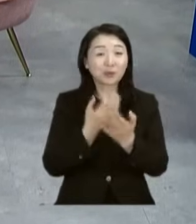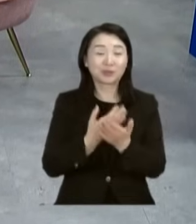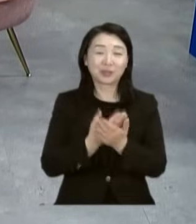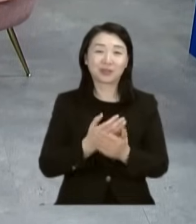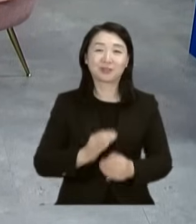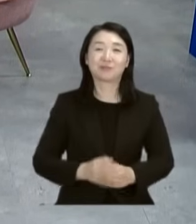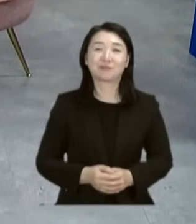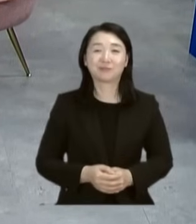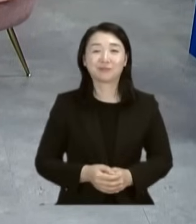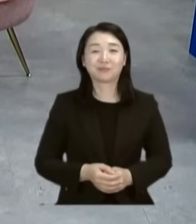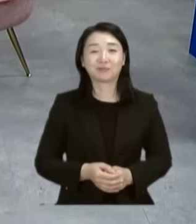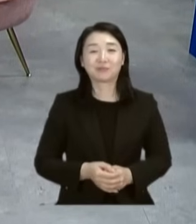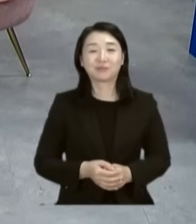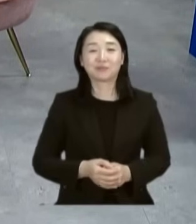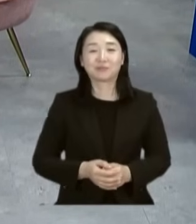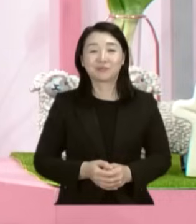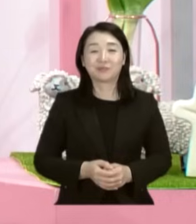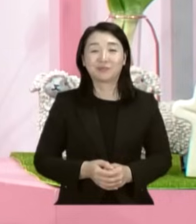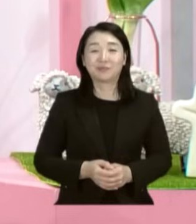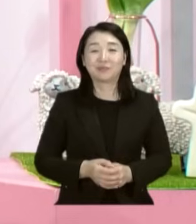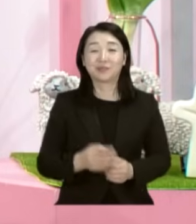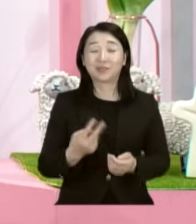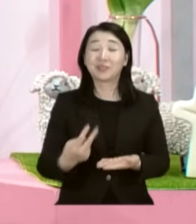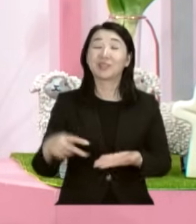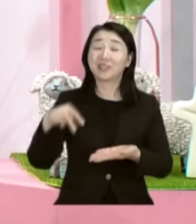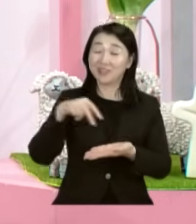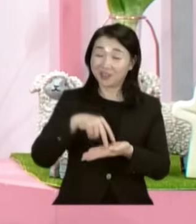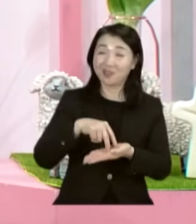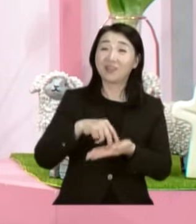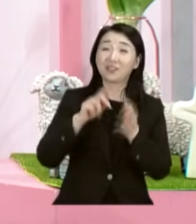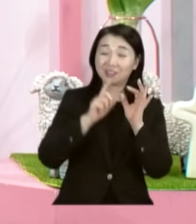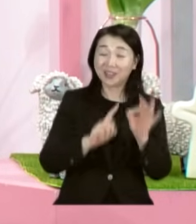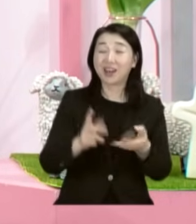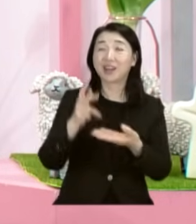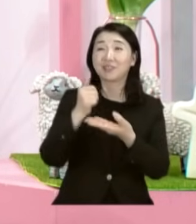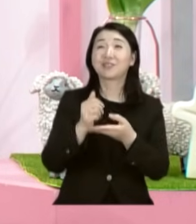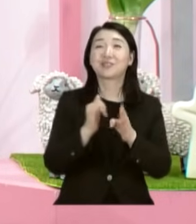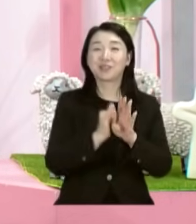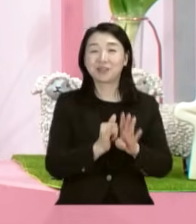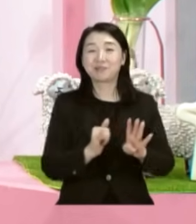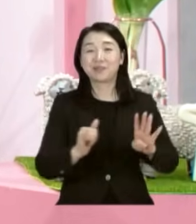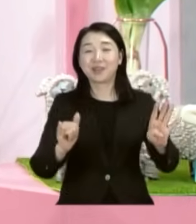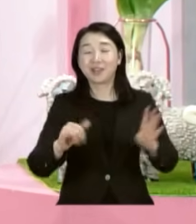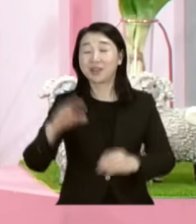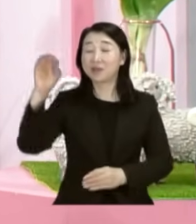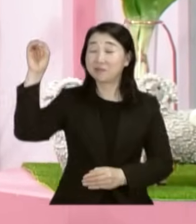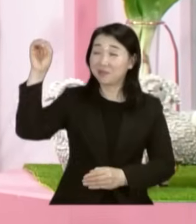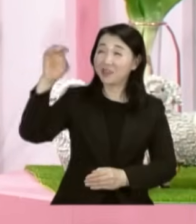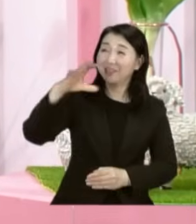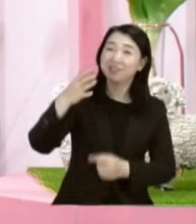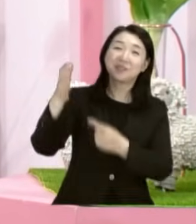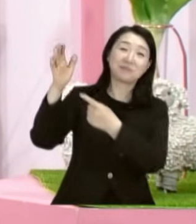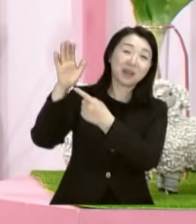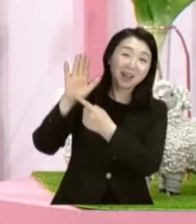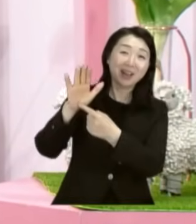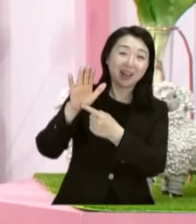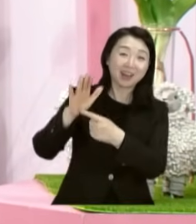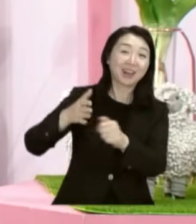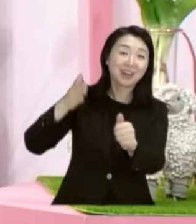불러주실래요네 조금만네네 일어나라 주의 백서 빛을